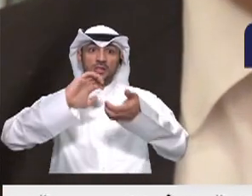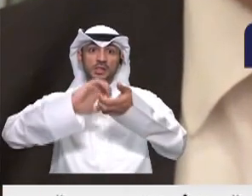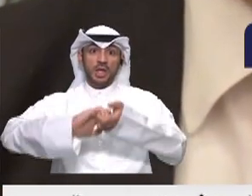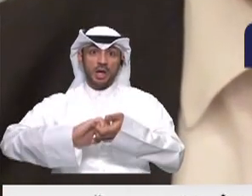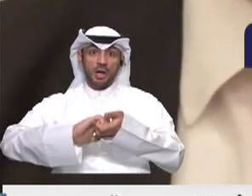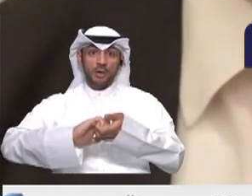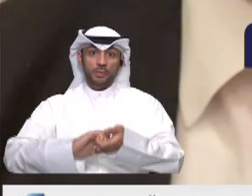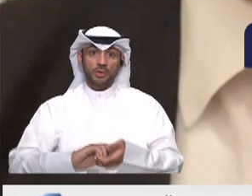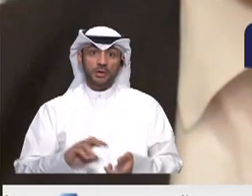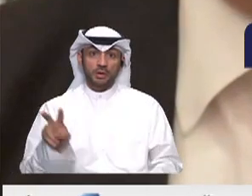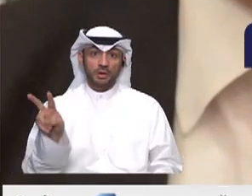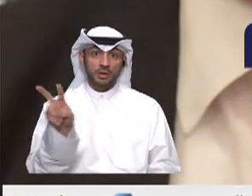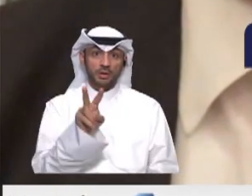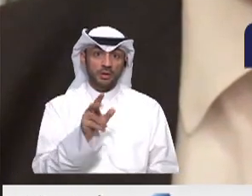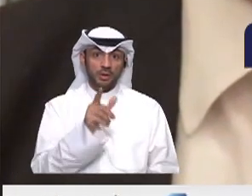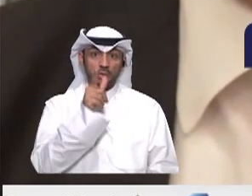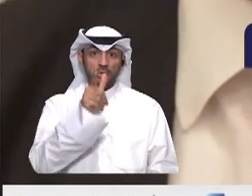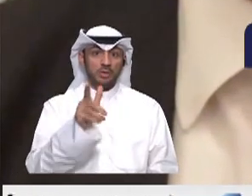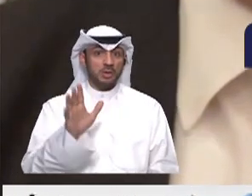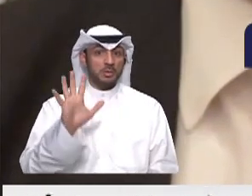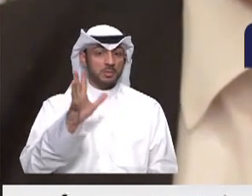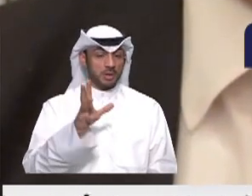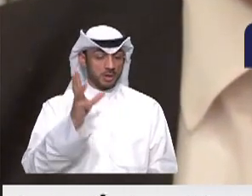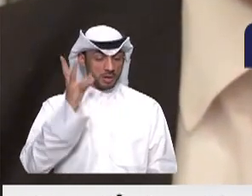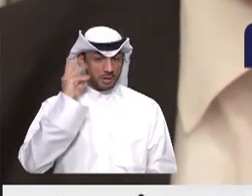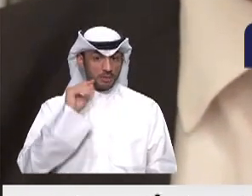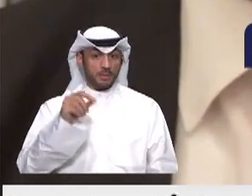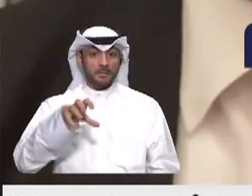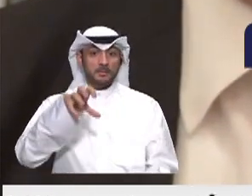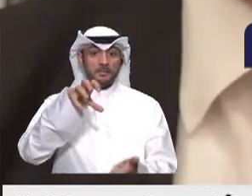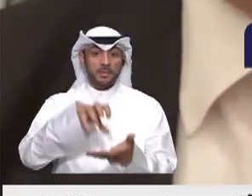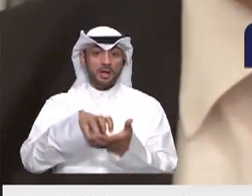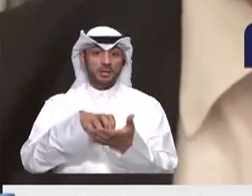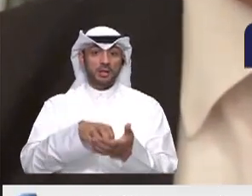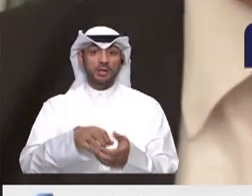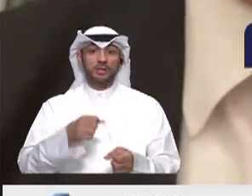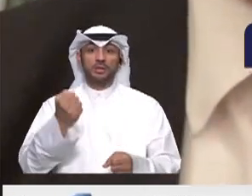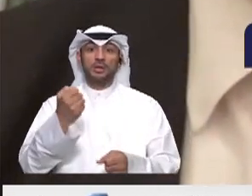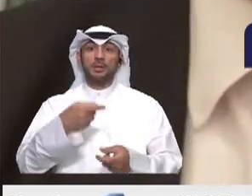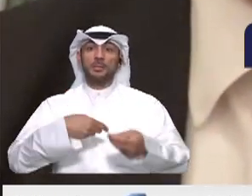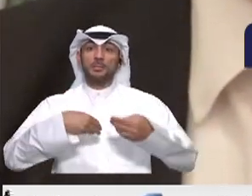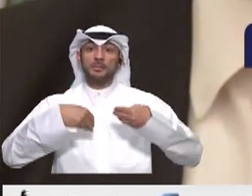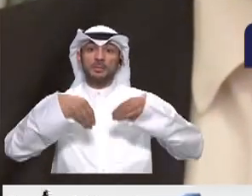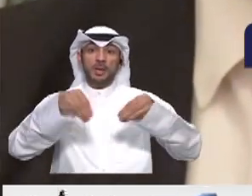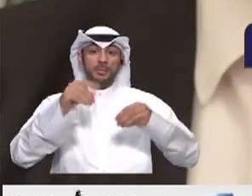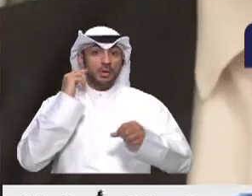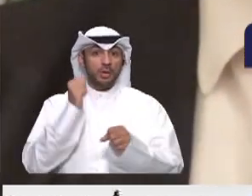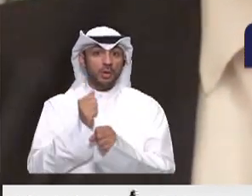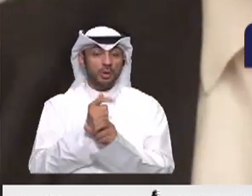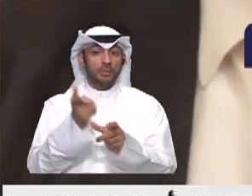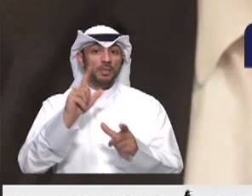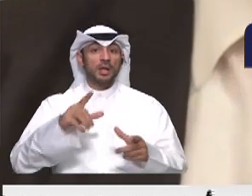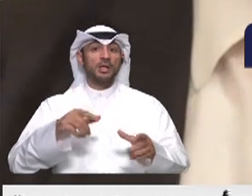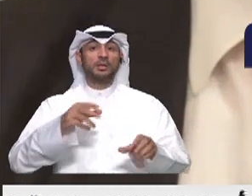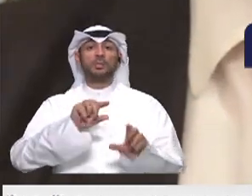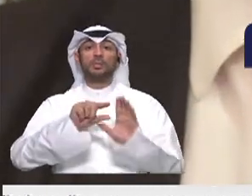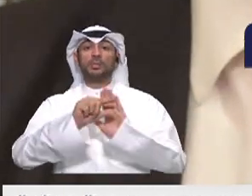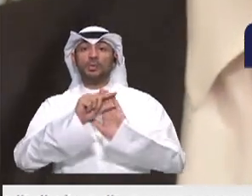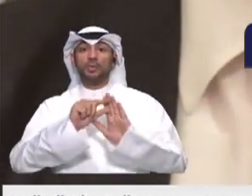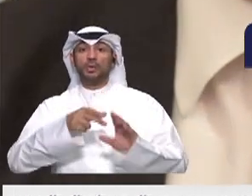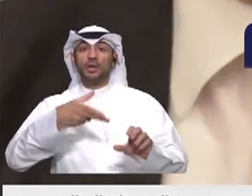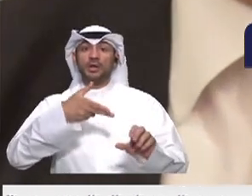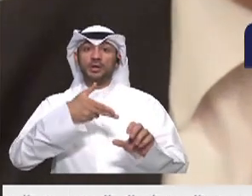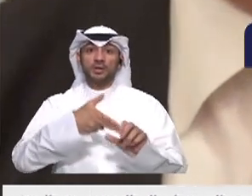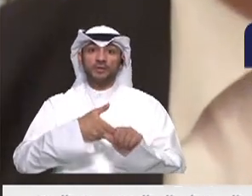إلى إقامة منطقة تبادل الحر، وذلك لأنها بحاجة إلى الغاز والنفط الخليجي إثر